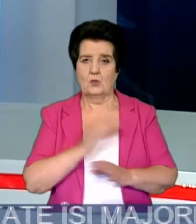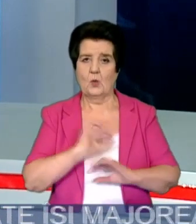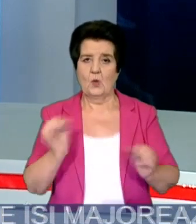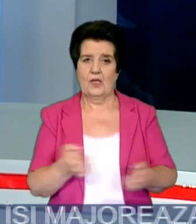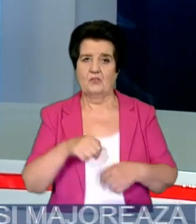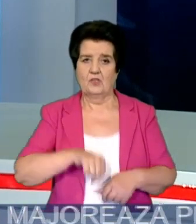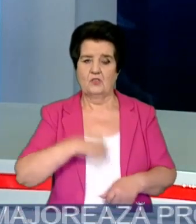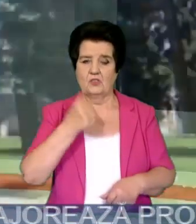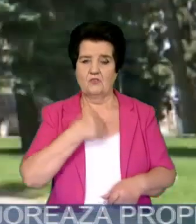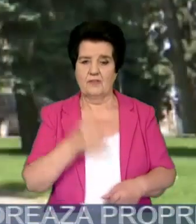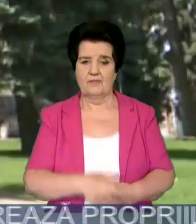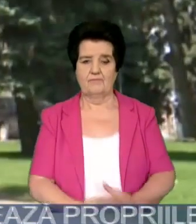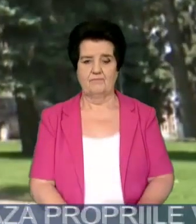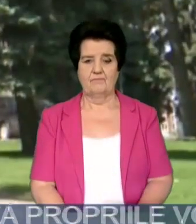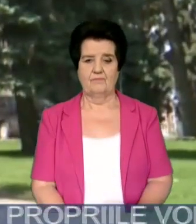din acest an.